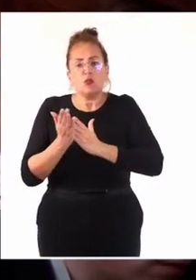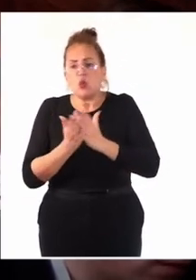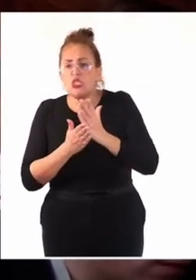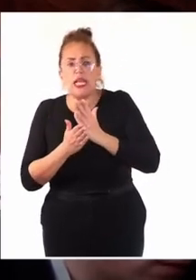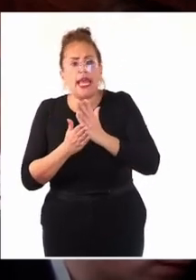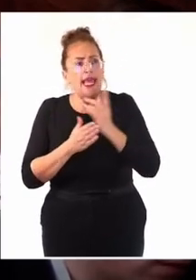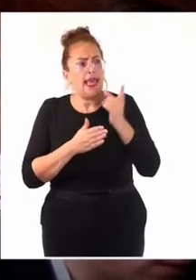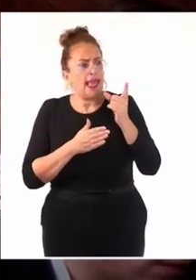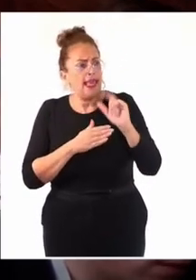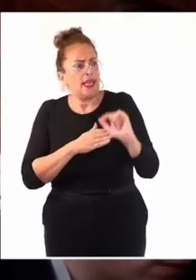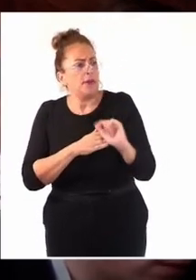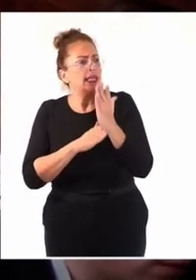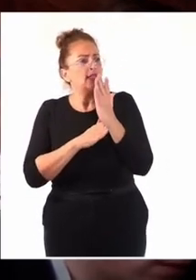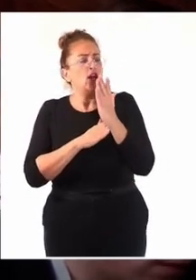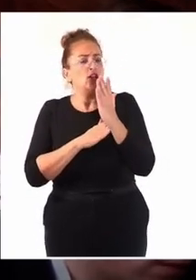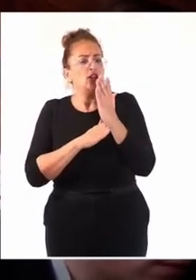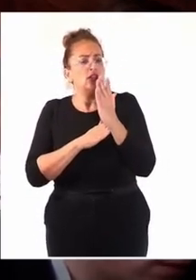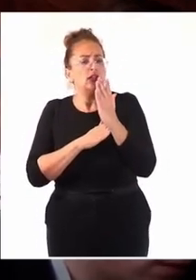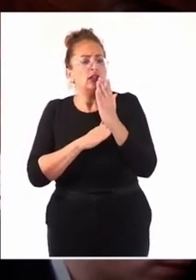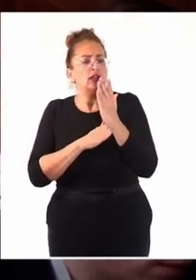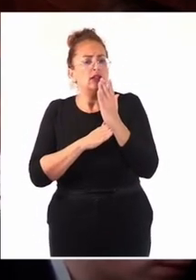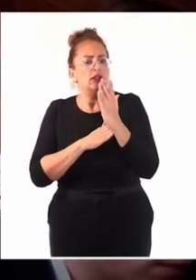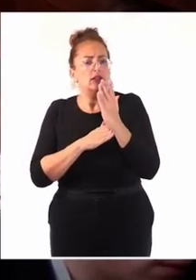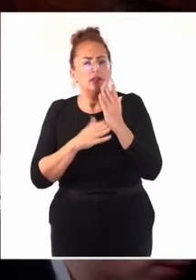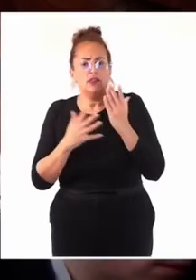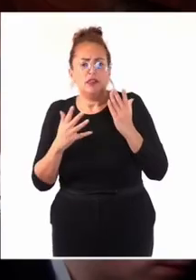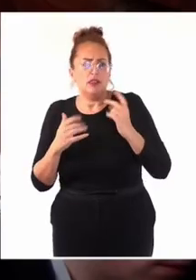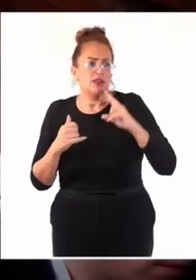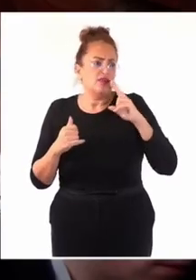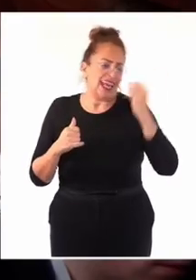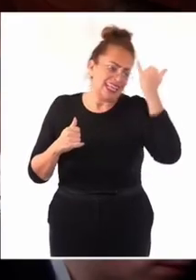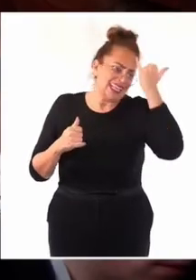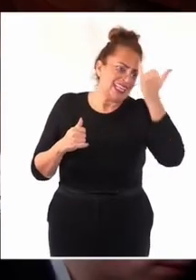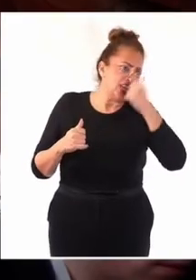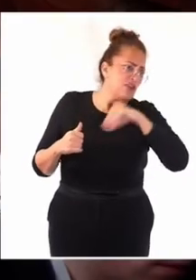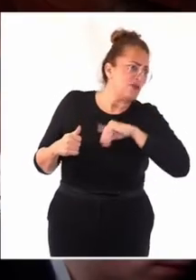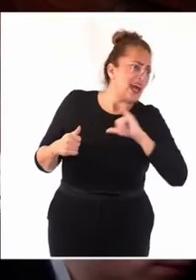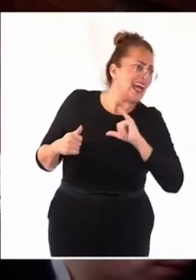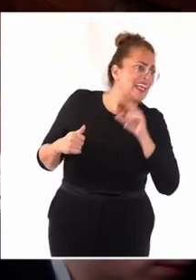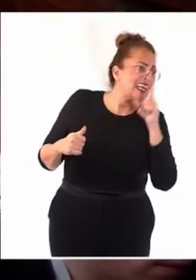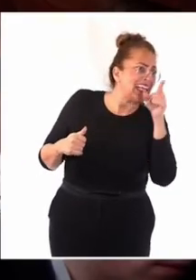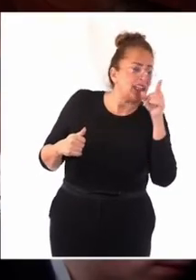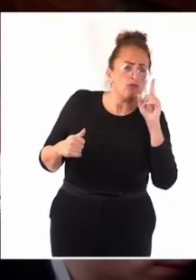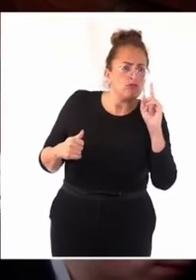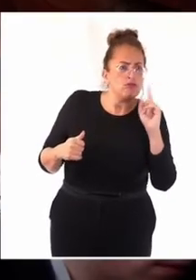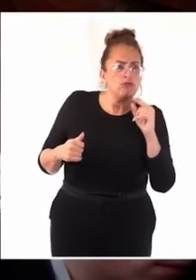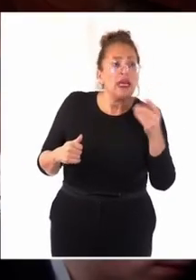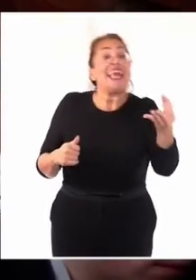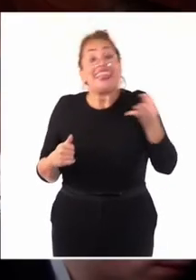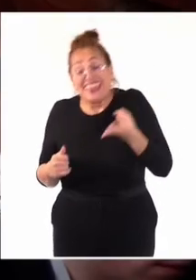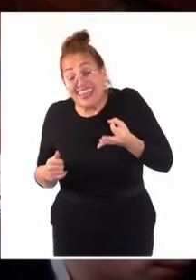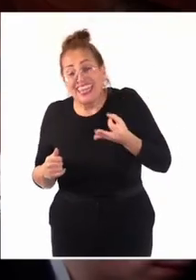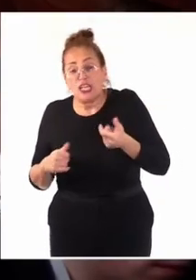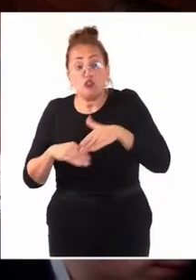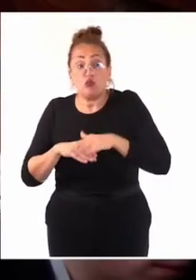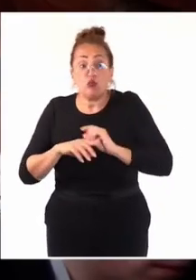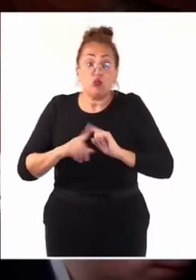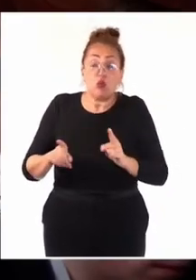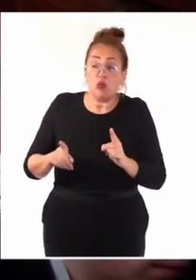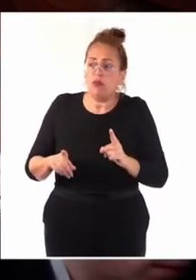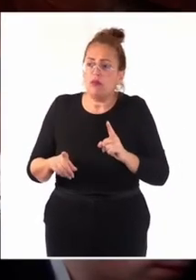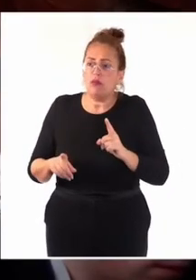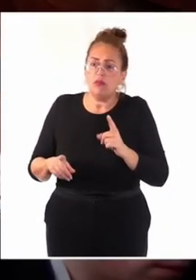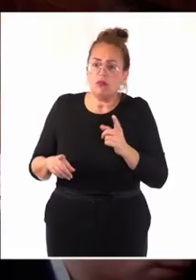majoritairement à la livraison de projets qui ne sont pas à votre initiative, contrairement à ce que vous affirmez, Madame Bichet. La